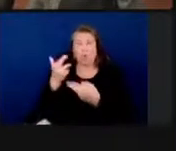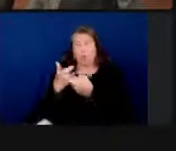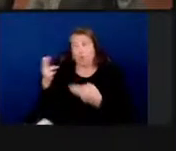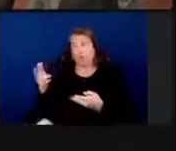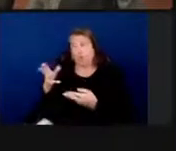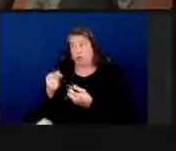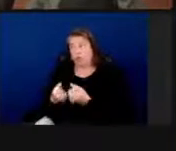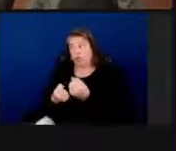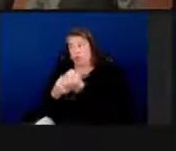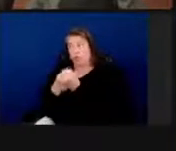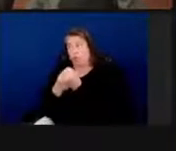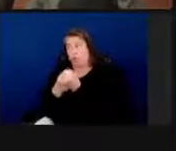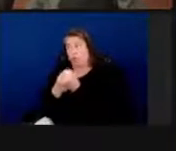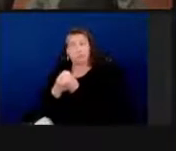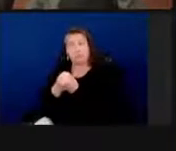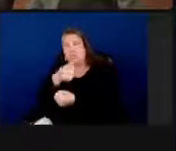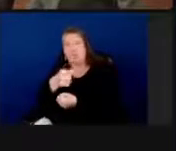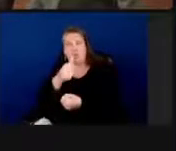baadhi ya familia